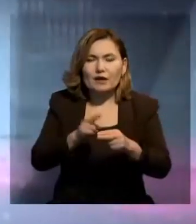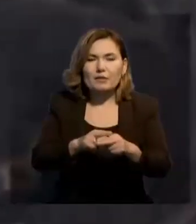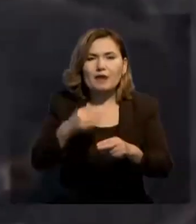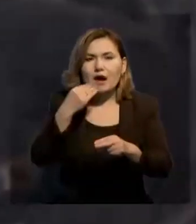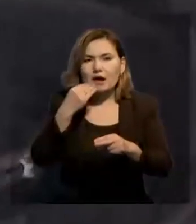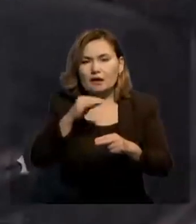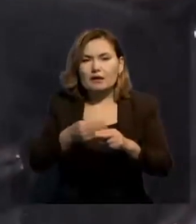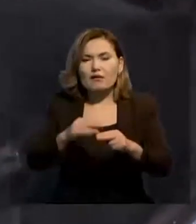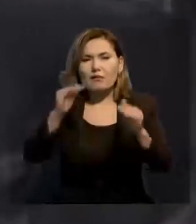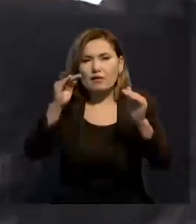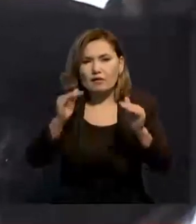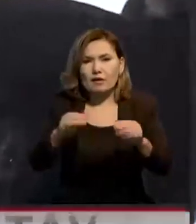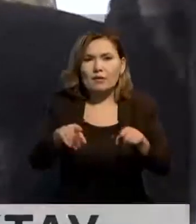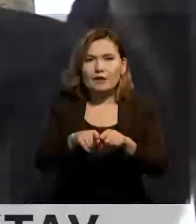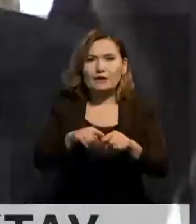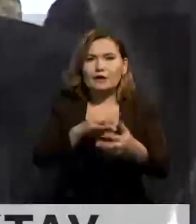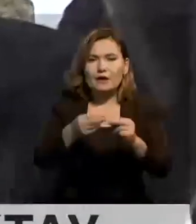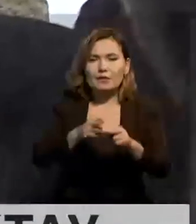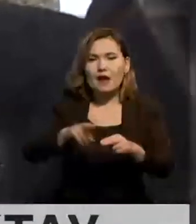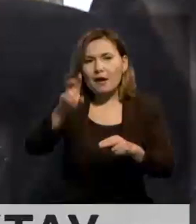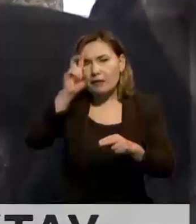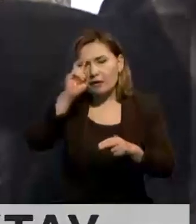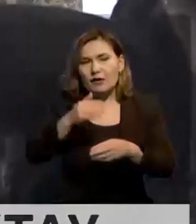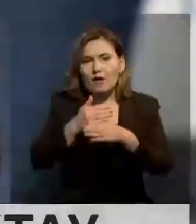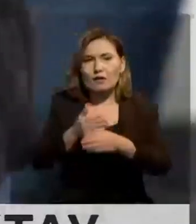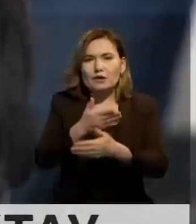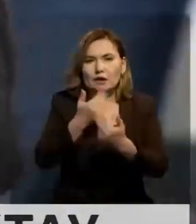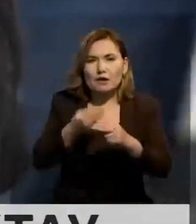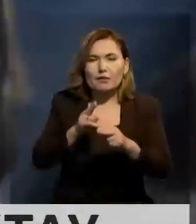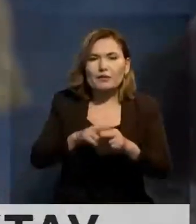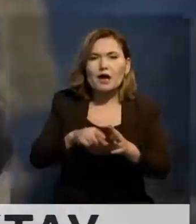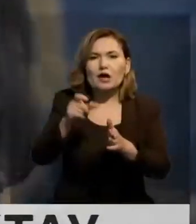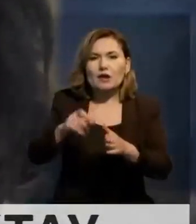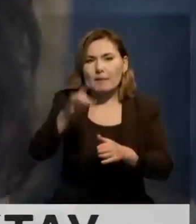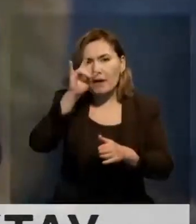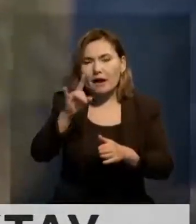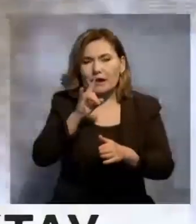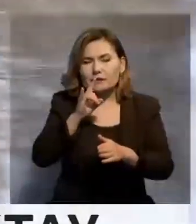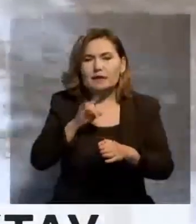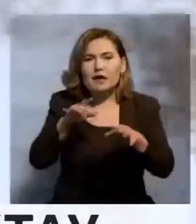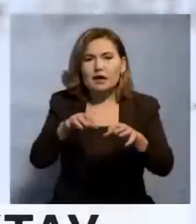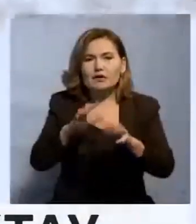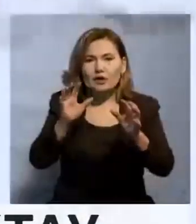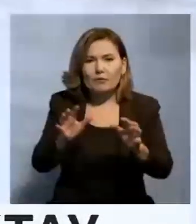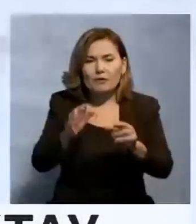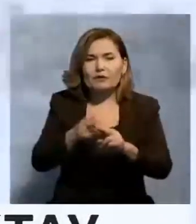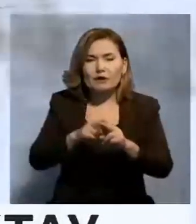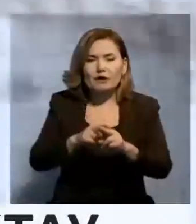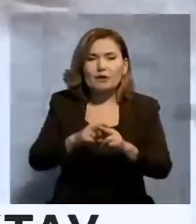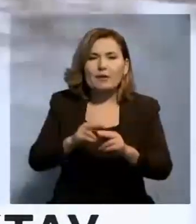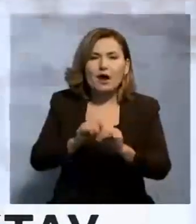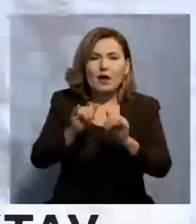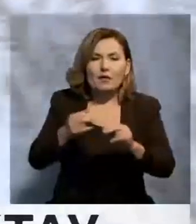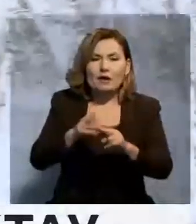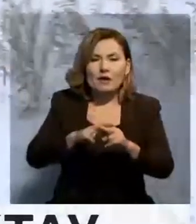ғылыми зерттеулердің болмауы, сондай-ақ мемлекеттік қолдаудың жоқтығы. Депутаттар қазақы ит тұқымын сақтау және өсімін молайту мәселелері